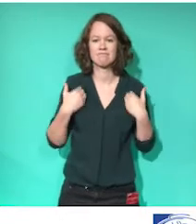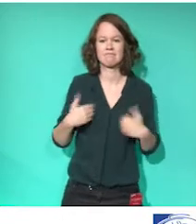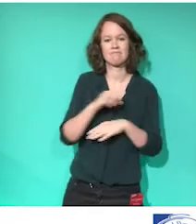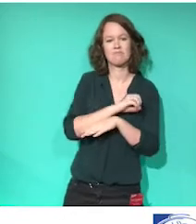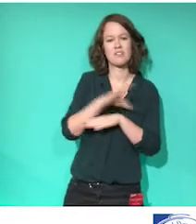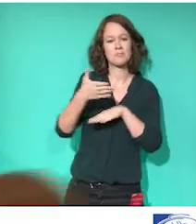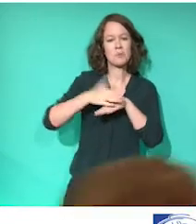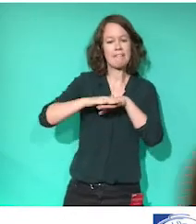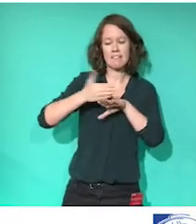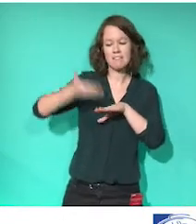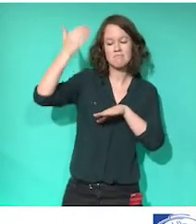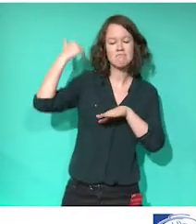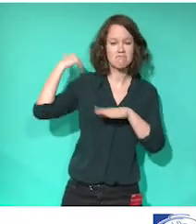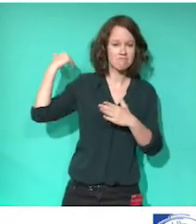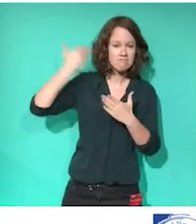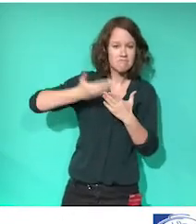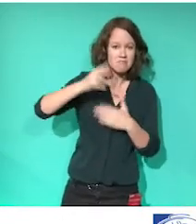pas avoir déjà entendu